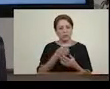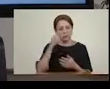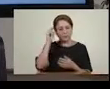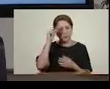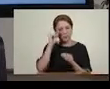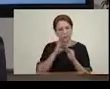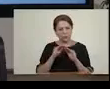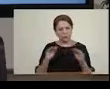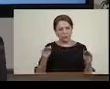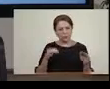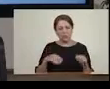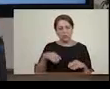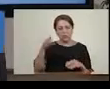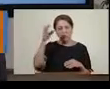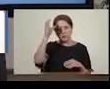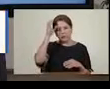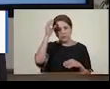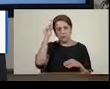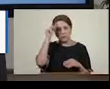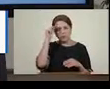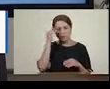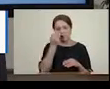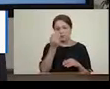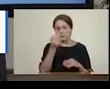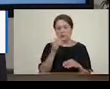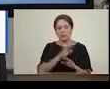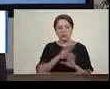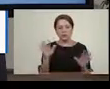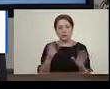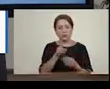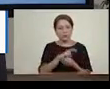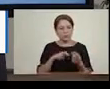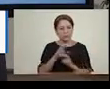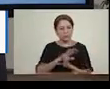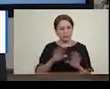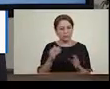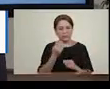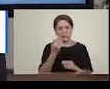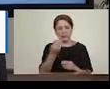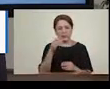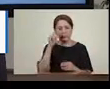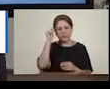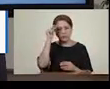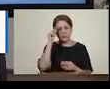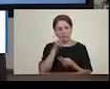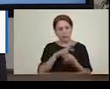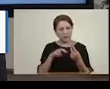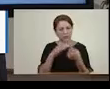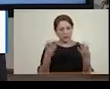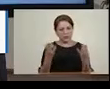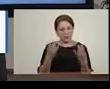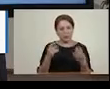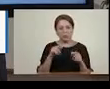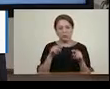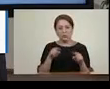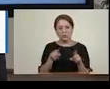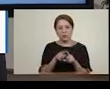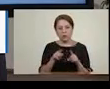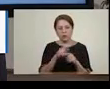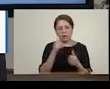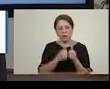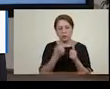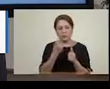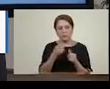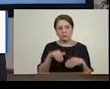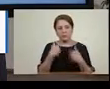o'quvchilar, ilm hech qachon sizni izlamaydi. Siz ilmni izlashingiz kerak. Shunday ekan, har bir berilgan